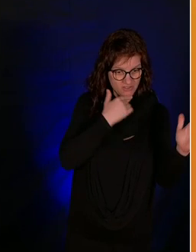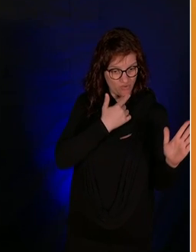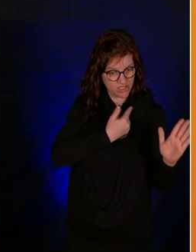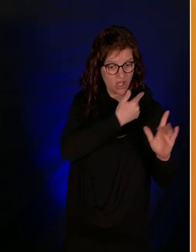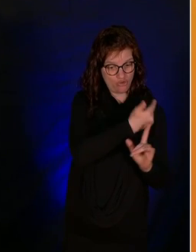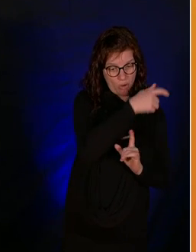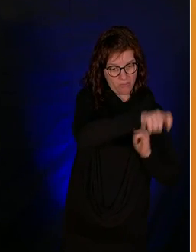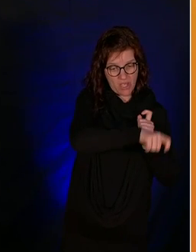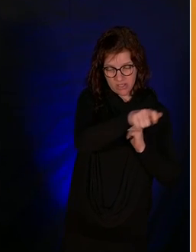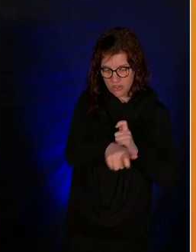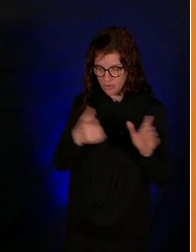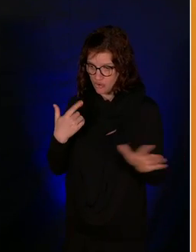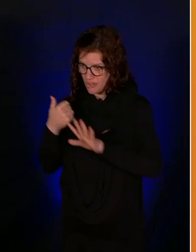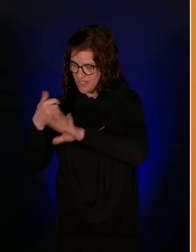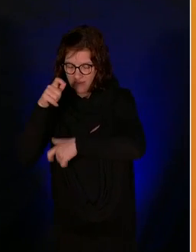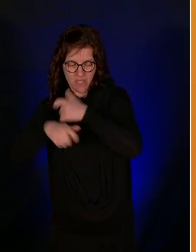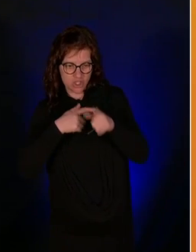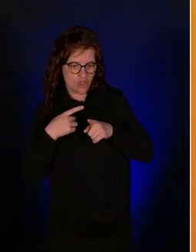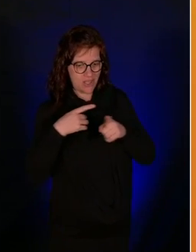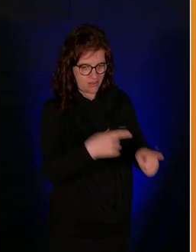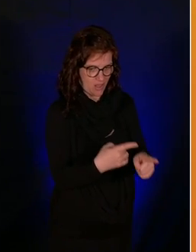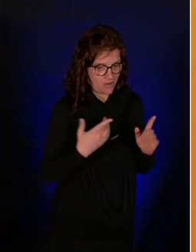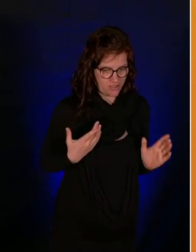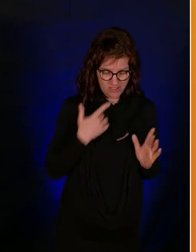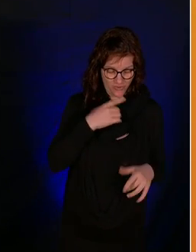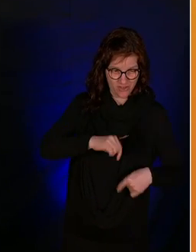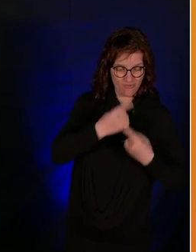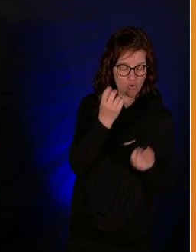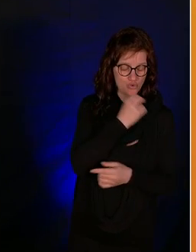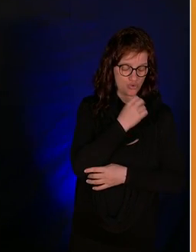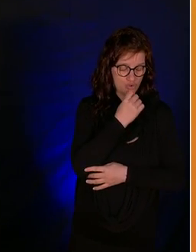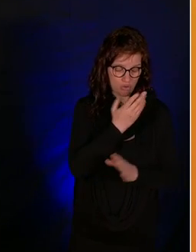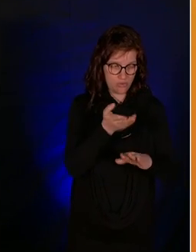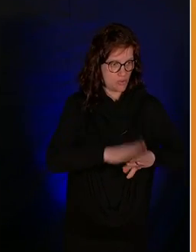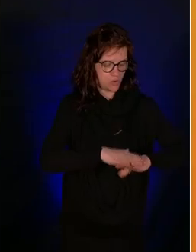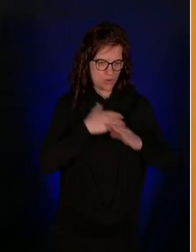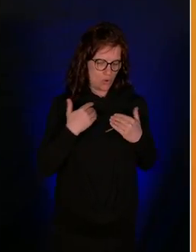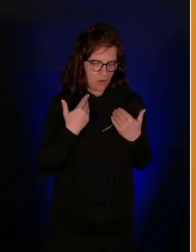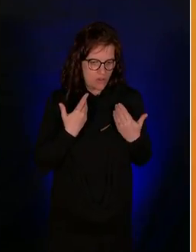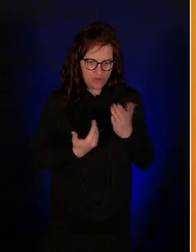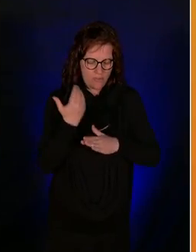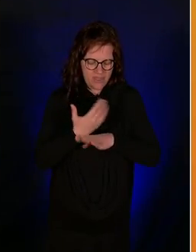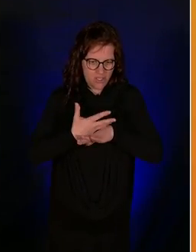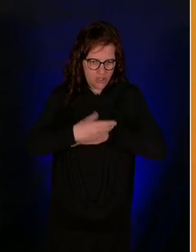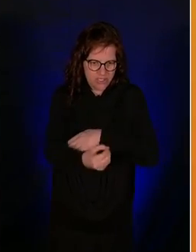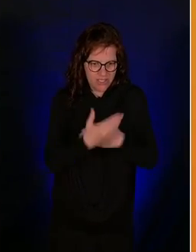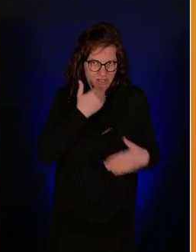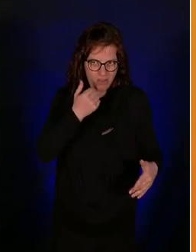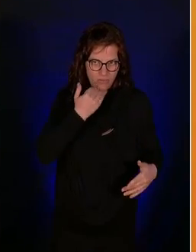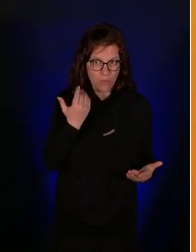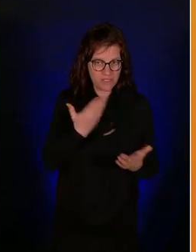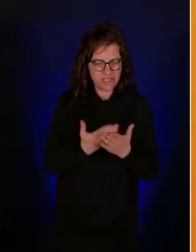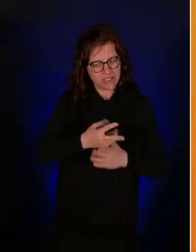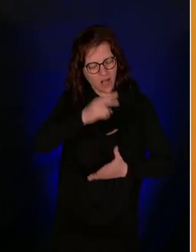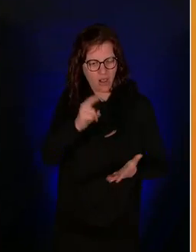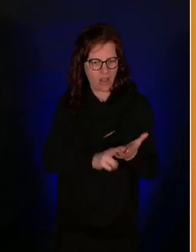Il est parti aux urgences, ce matin il va bien, il est sorti de l'hôpital. Mais c'est aussi ça la réalité du syndicalisme sur le terrain aujourd'hui. Et on ne fera pas face